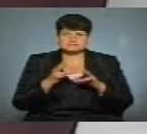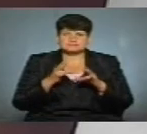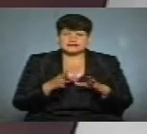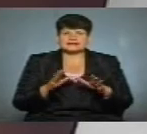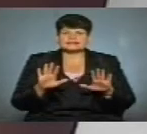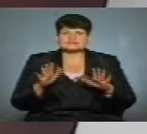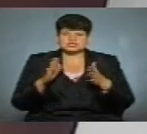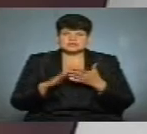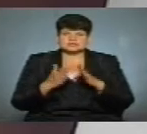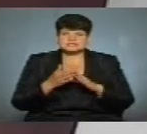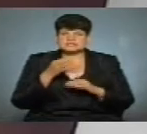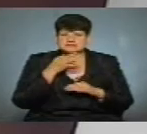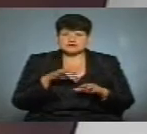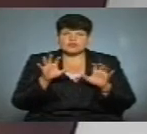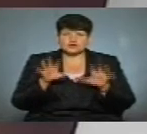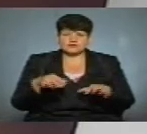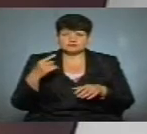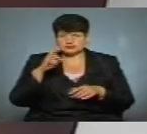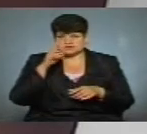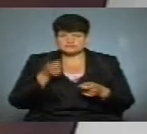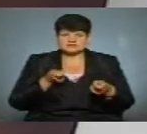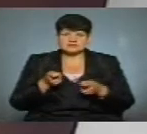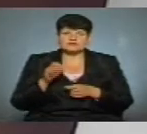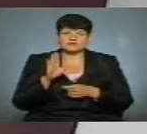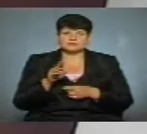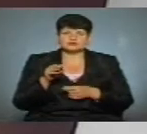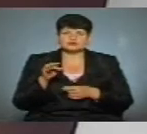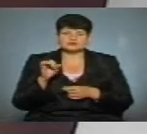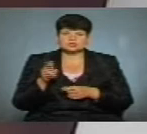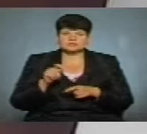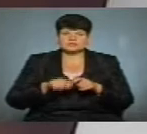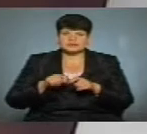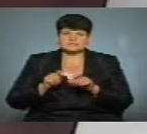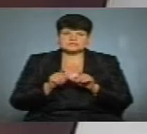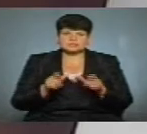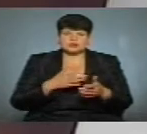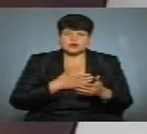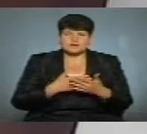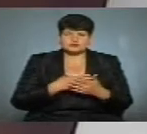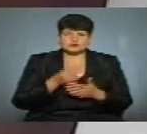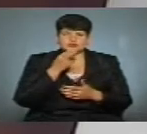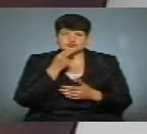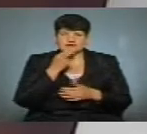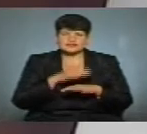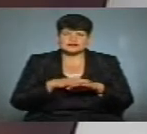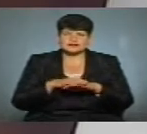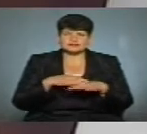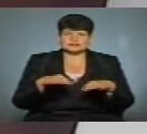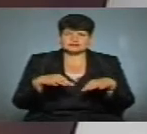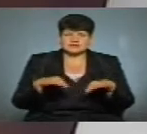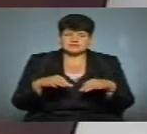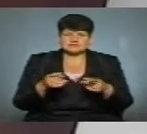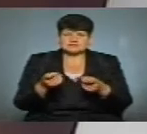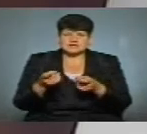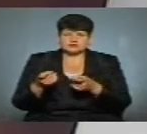голова облдержадміністрації Володимир Труш. За його словами, перевірятимуть заклади громадського харчування, ринки і громадський транспорт,